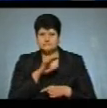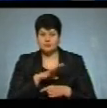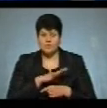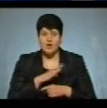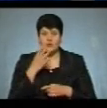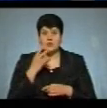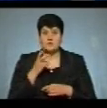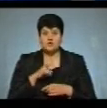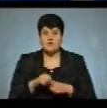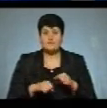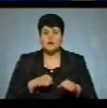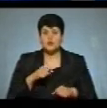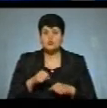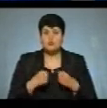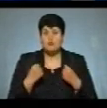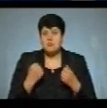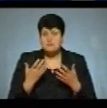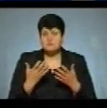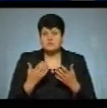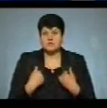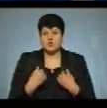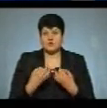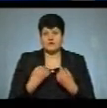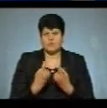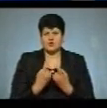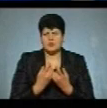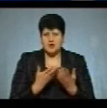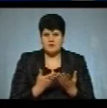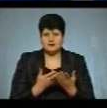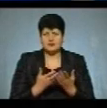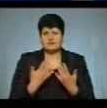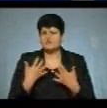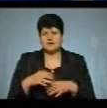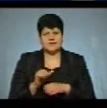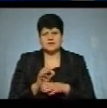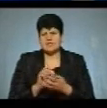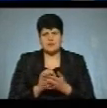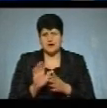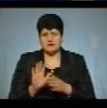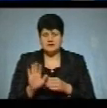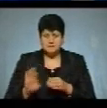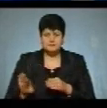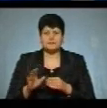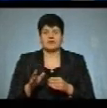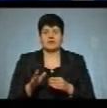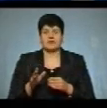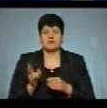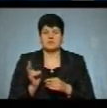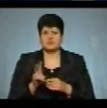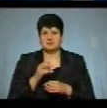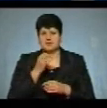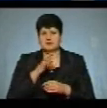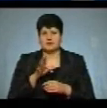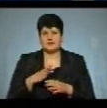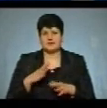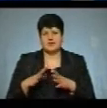велоспорт, це виходить, мені розказав про нього мій однокласник, але він вже перестав займатися. Я прийшов, спочатку мені щось не дуже сподобалося, але потім